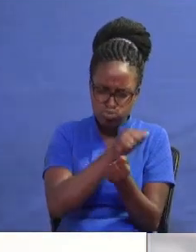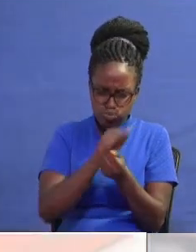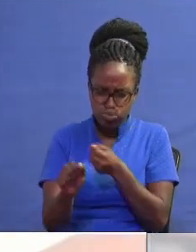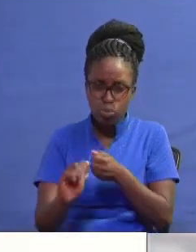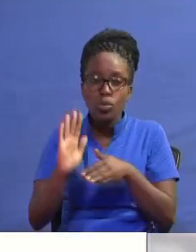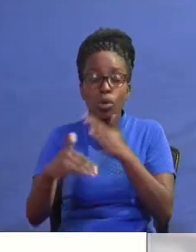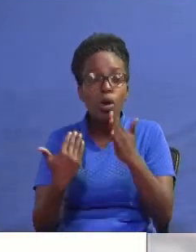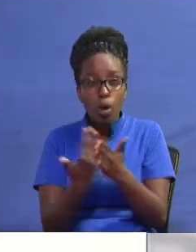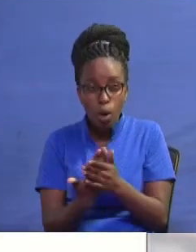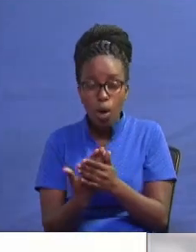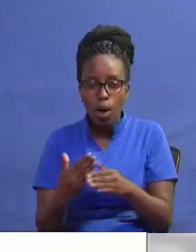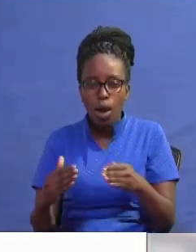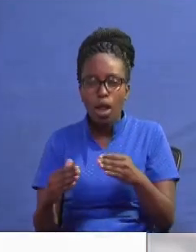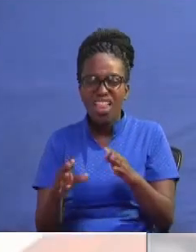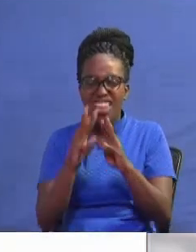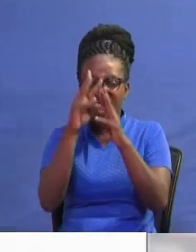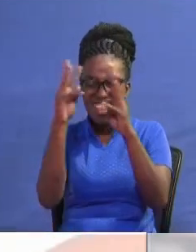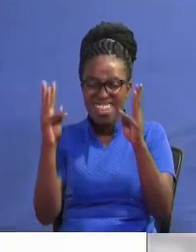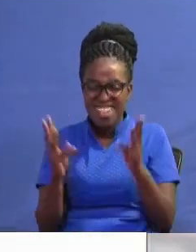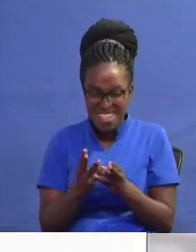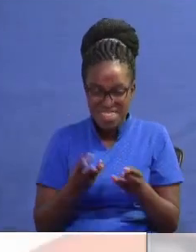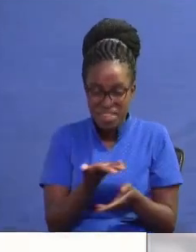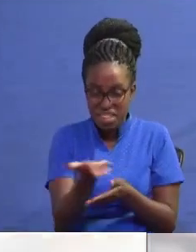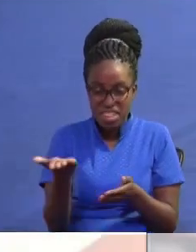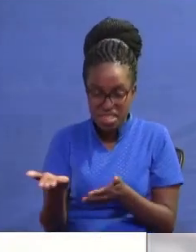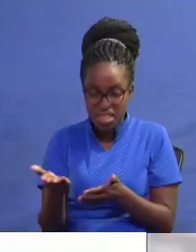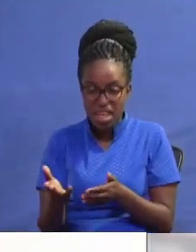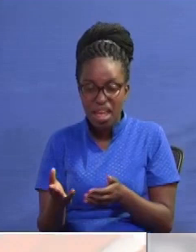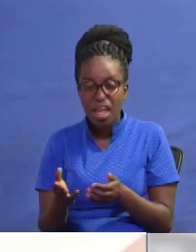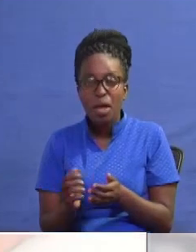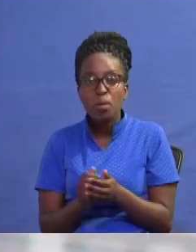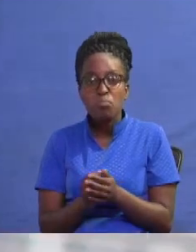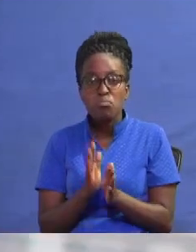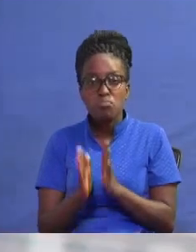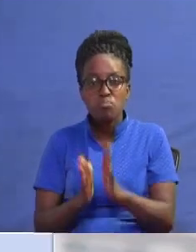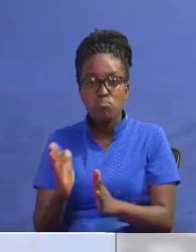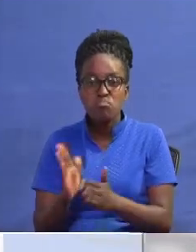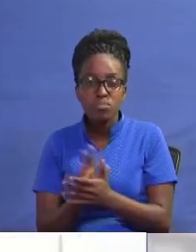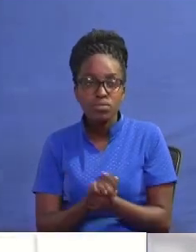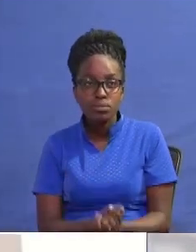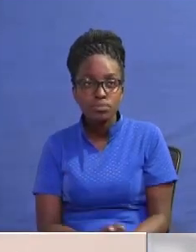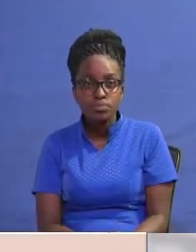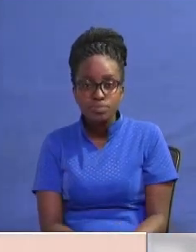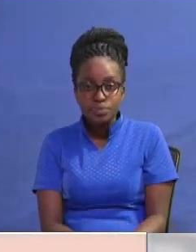inayoshuhudiwa nchini. Emma Mwangi ameandaa taarifa hii na Dorothy Musioka anaisoma.